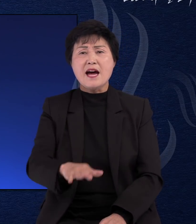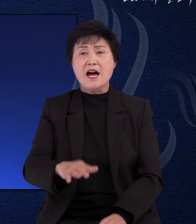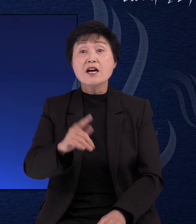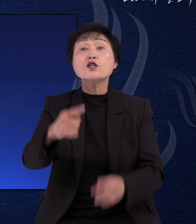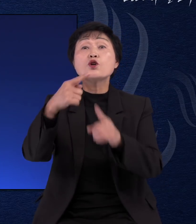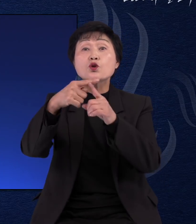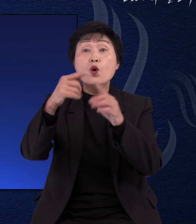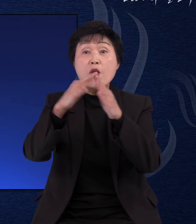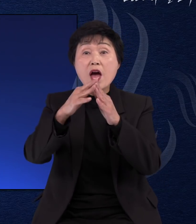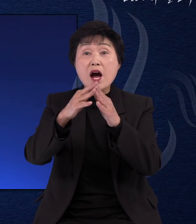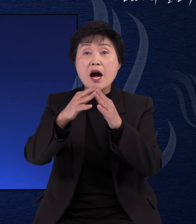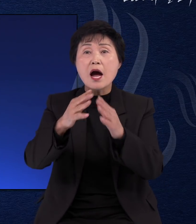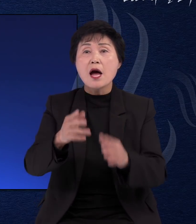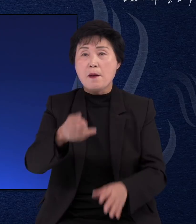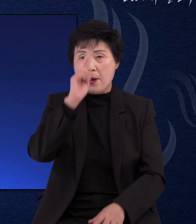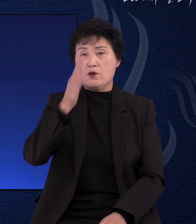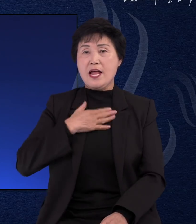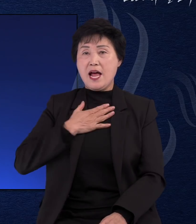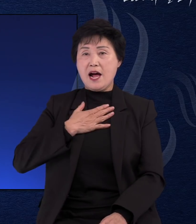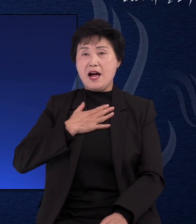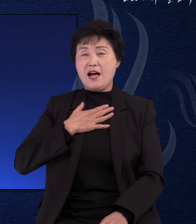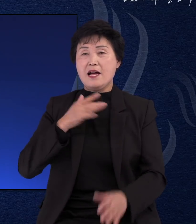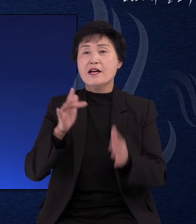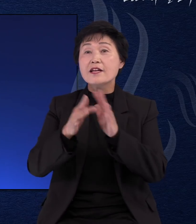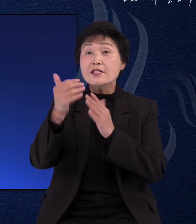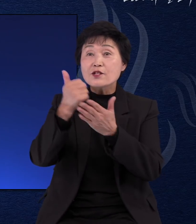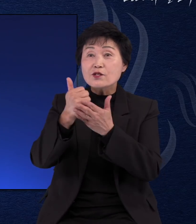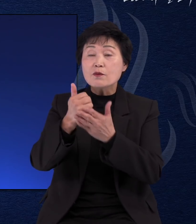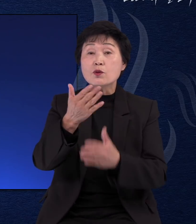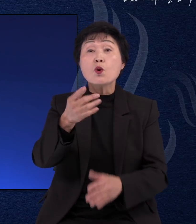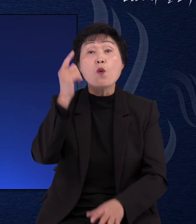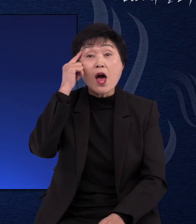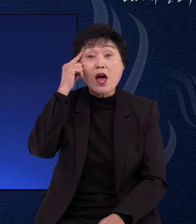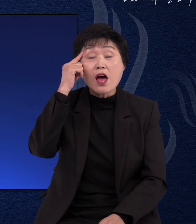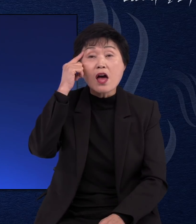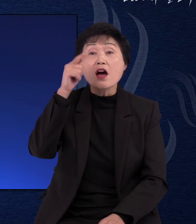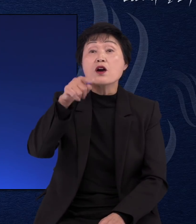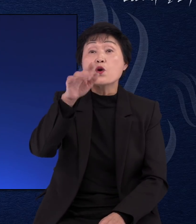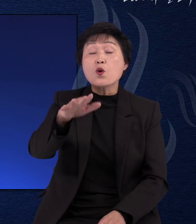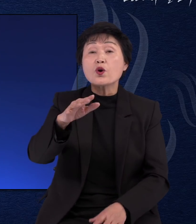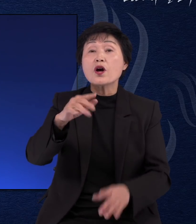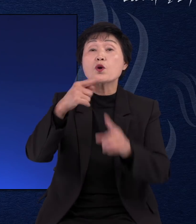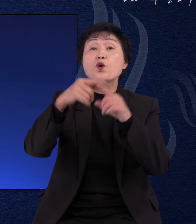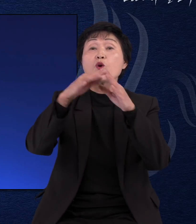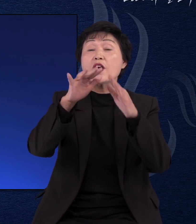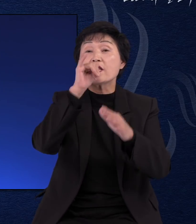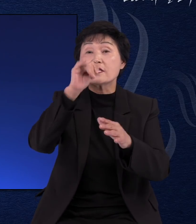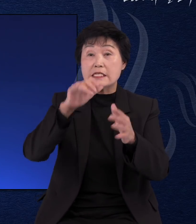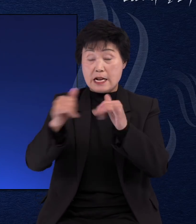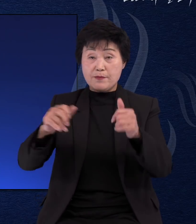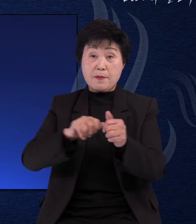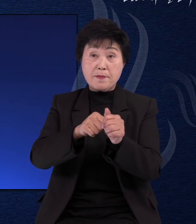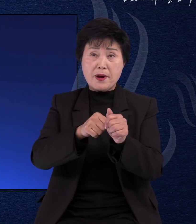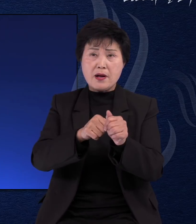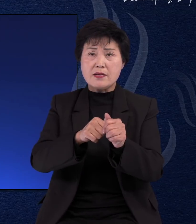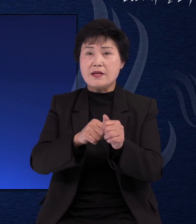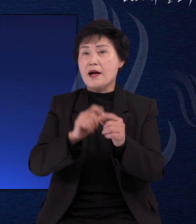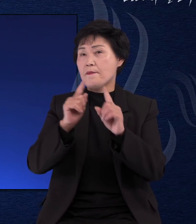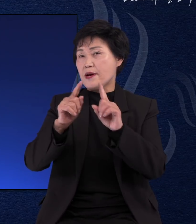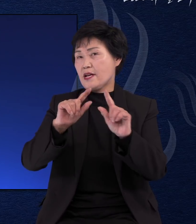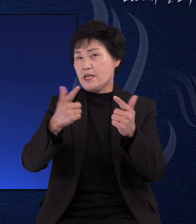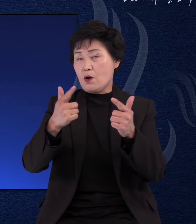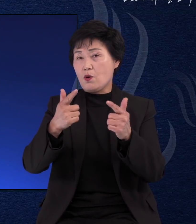교회가 바로 나다. 그래서 예수님이 네가 왜 다메섹에 있는 내 교회를 핍박하느냐라고 말씀하지 않으시고 네가